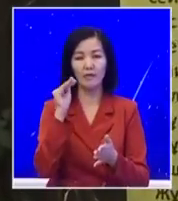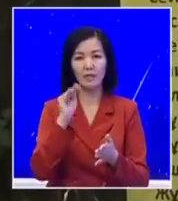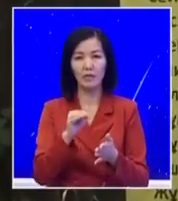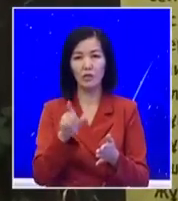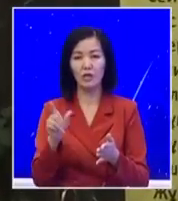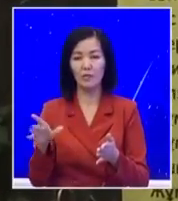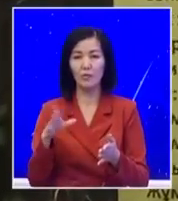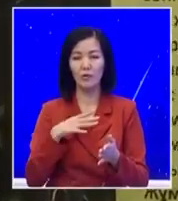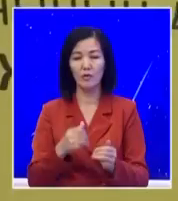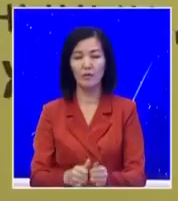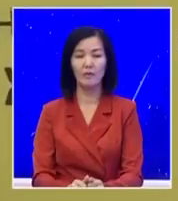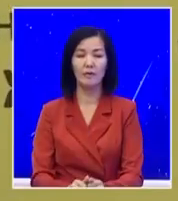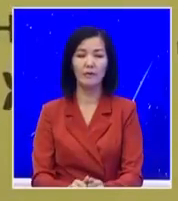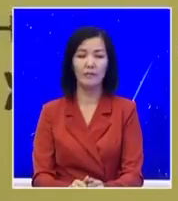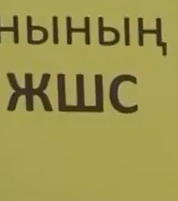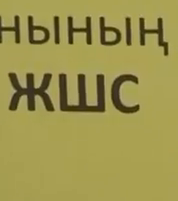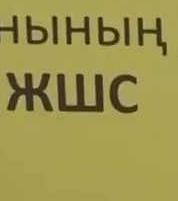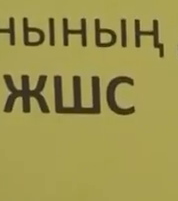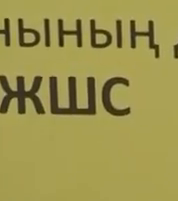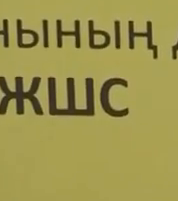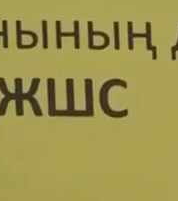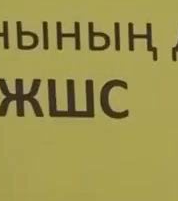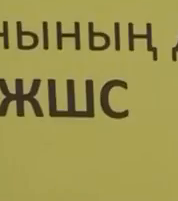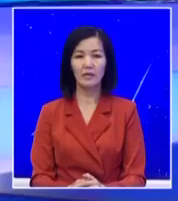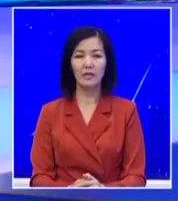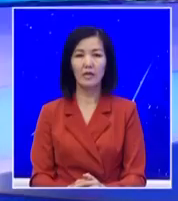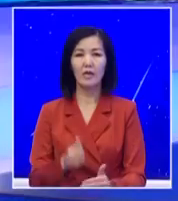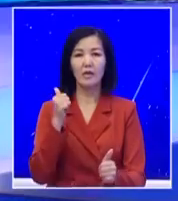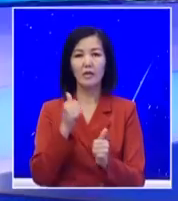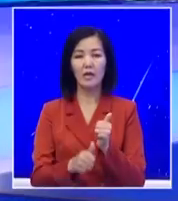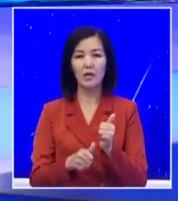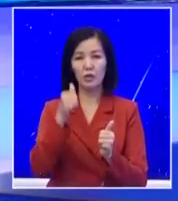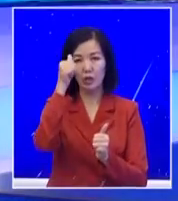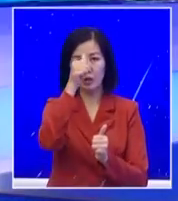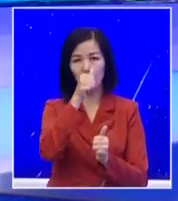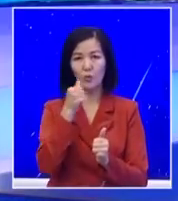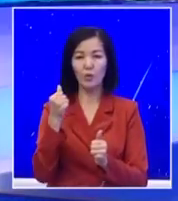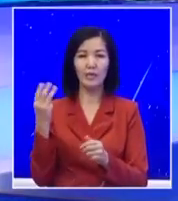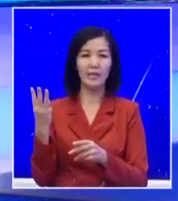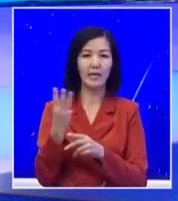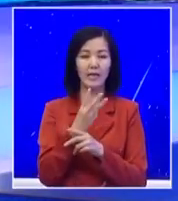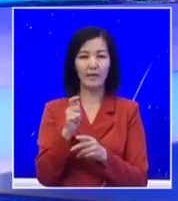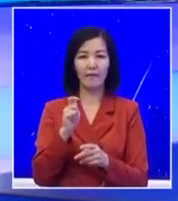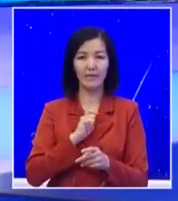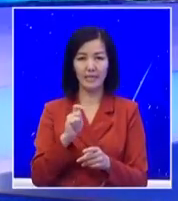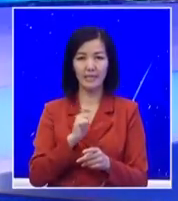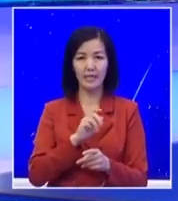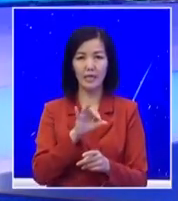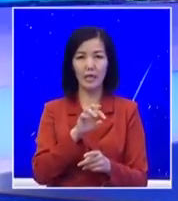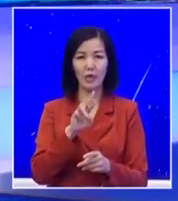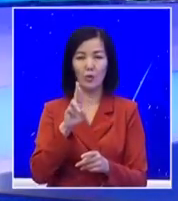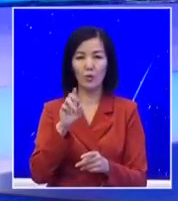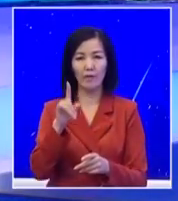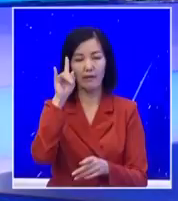человек. Аделя Кжаркенова, Ерболат Антелов, телеканал ЖТСУ. Ежегодно каждое третье воскресенье июня в